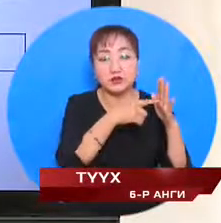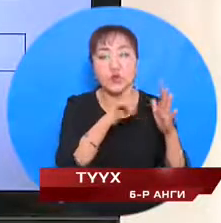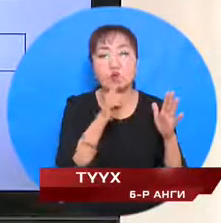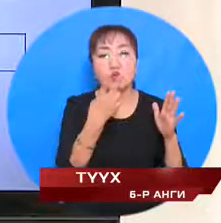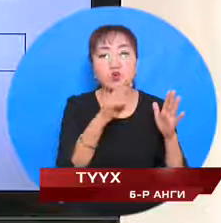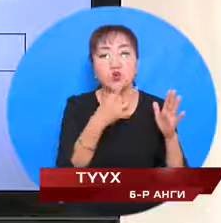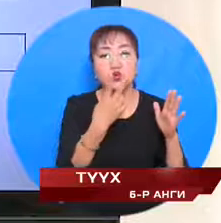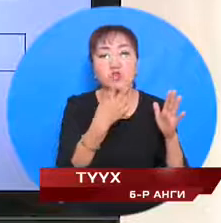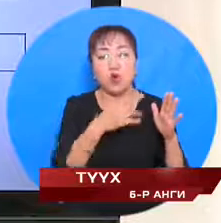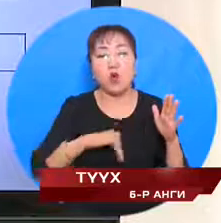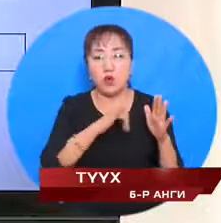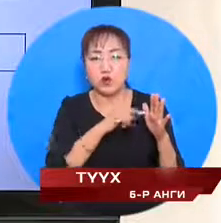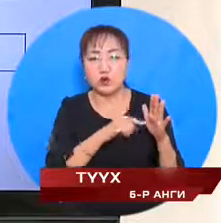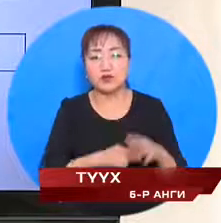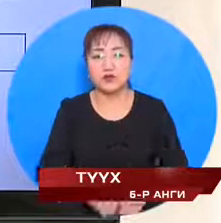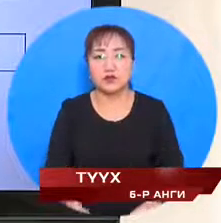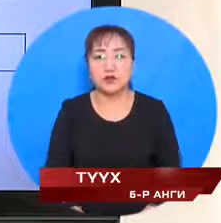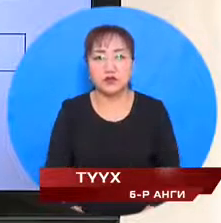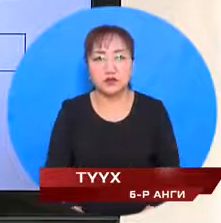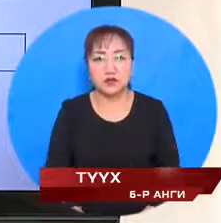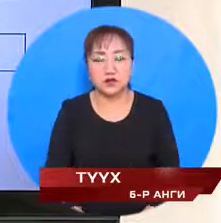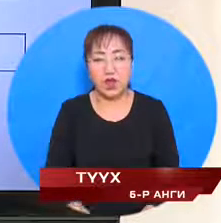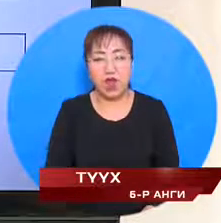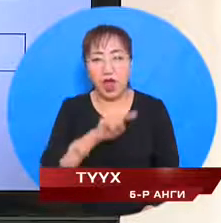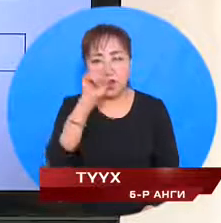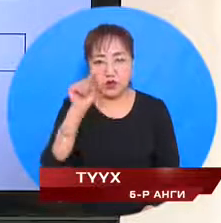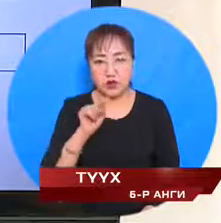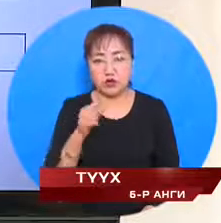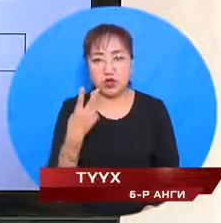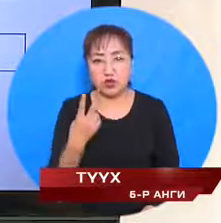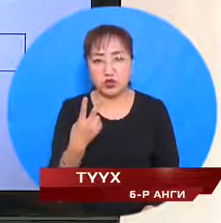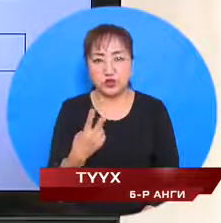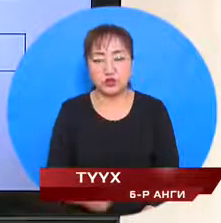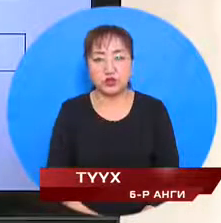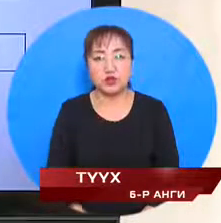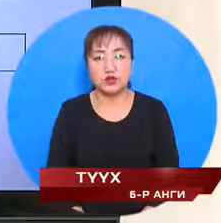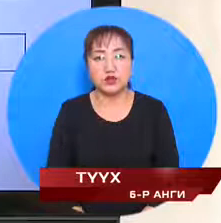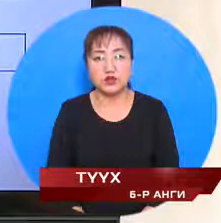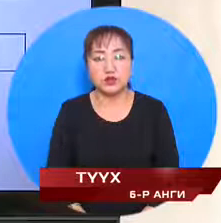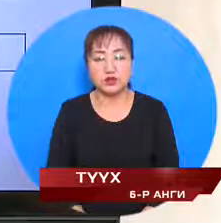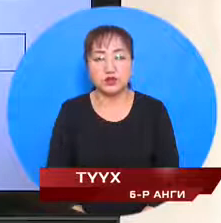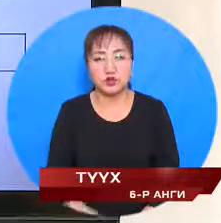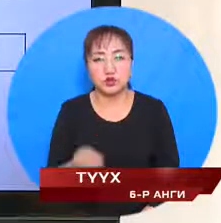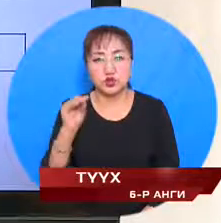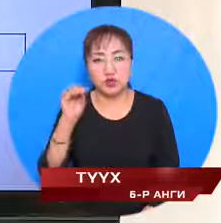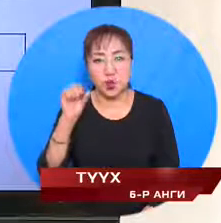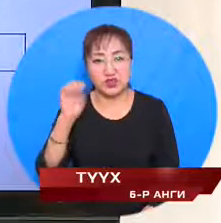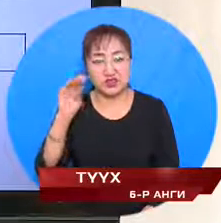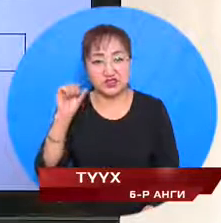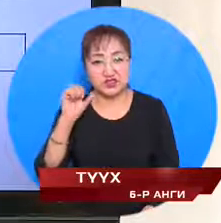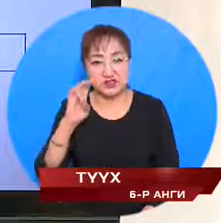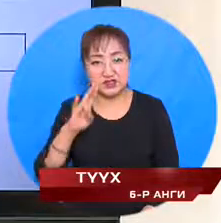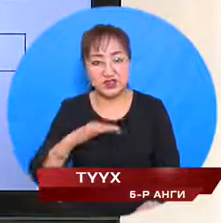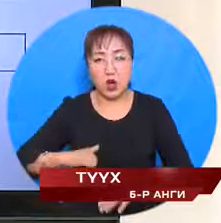Асуулт дараагийн асуултад танилццгаая. Асуулт 2. Жужаа улсын цэргийн хувьд хөнгөн